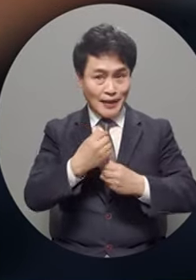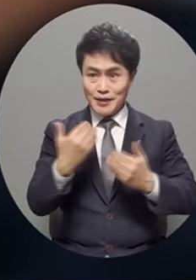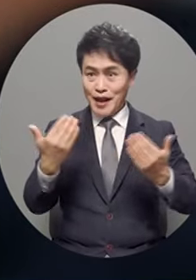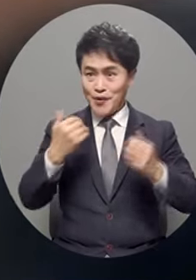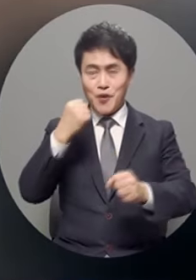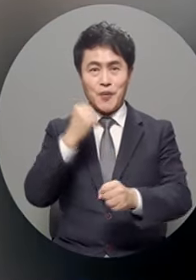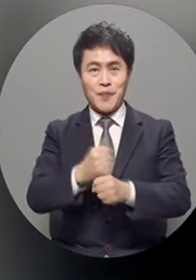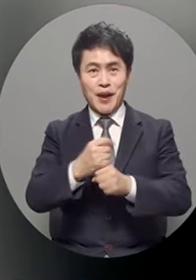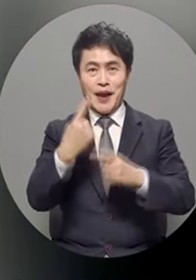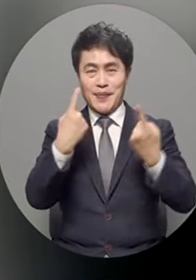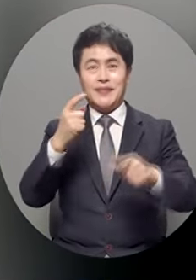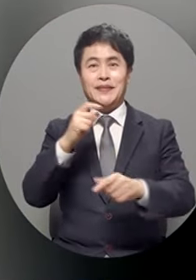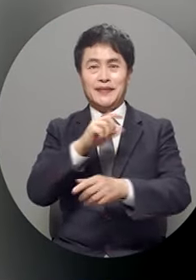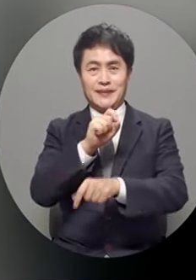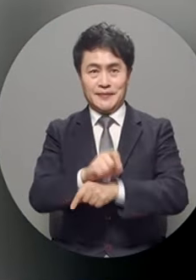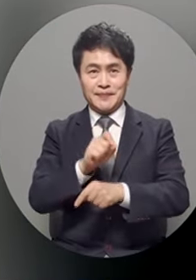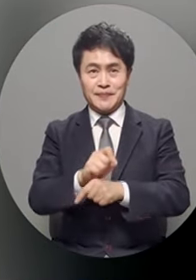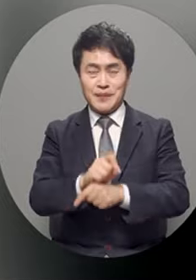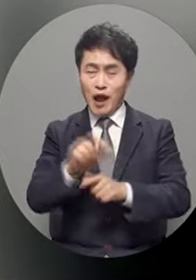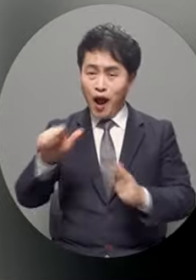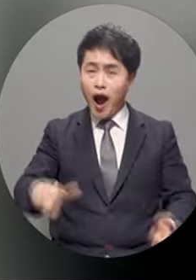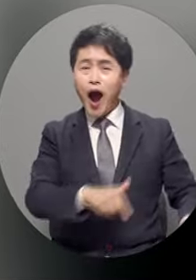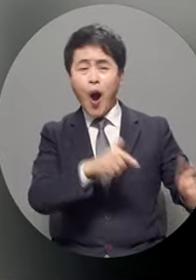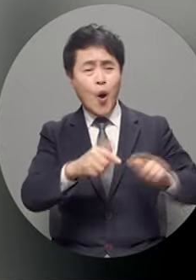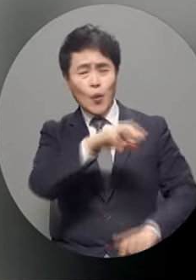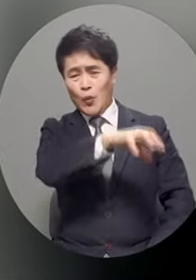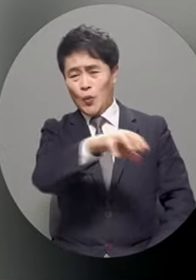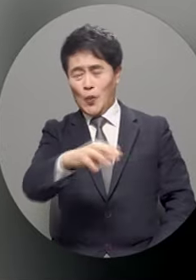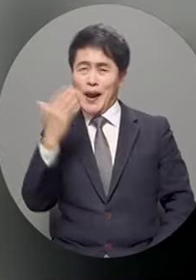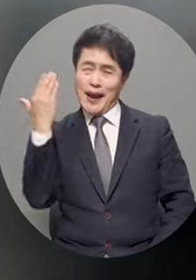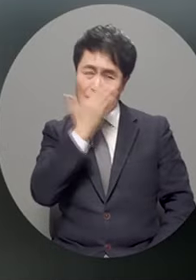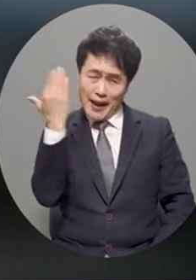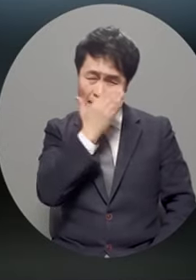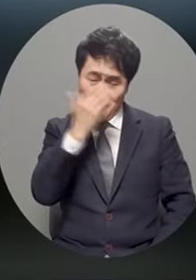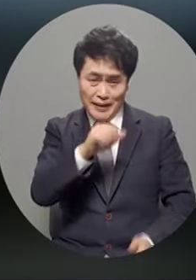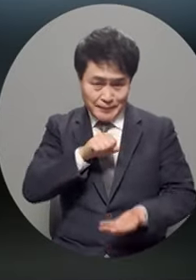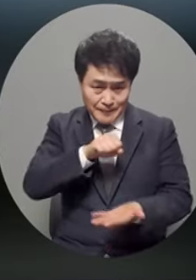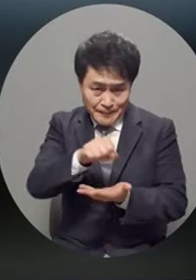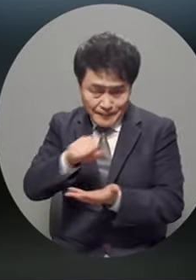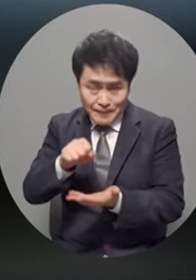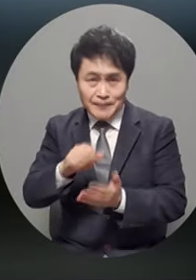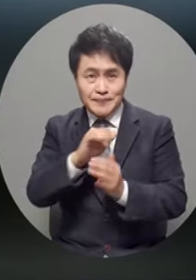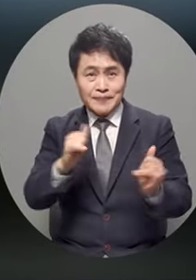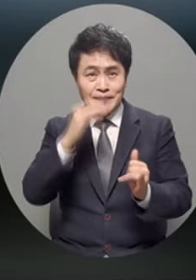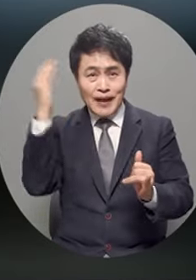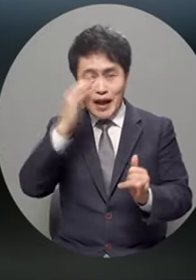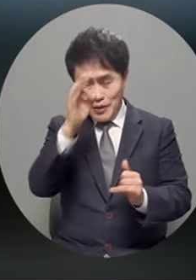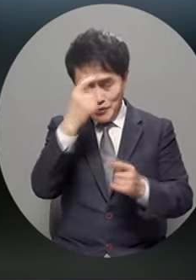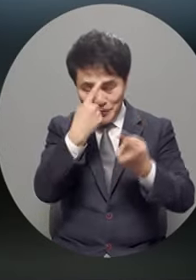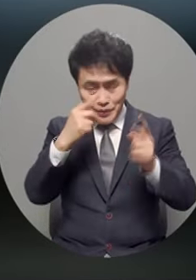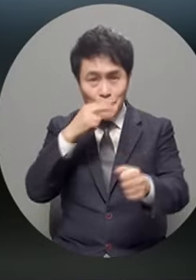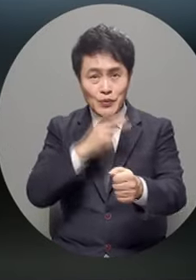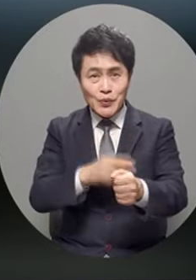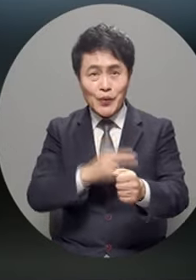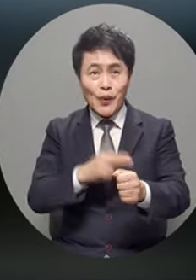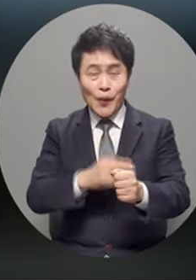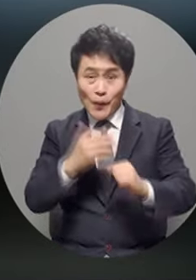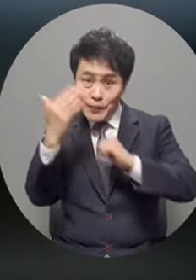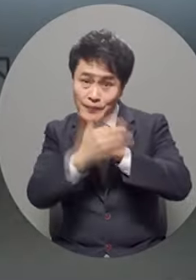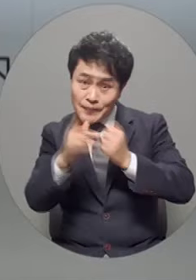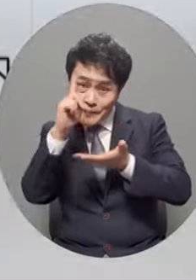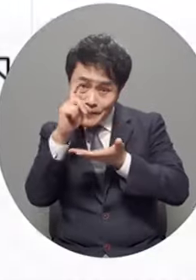만드는 대학 직원. 또 하루 종일 구석구석을 깨끗하게 청소하는 이들. 한국기술교육대 학생들이 만든 포토